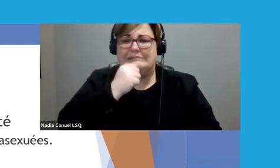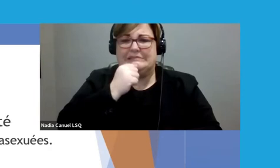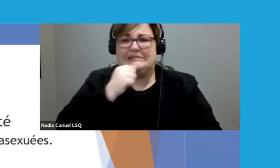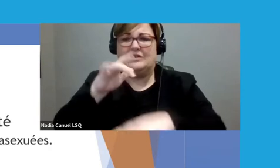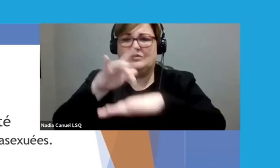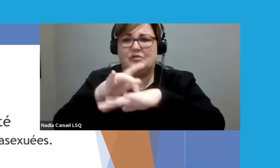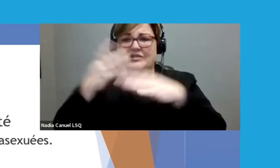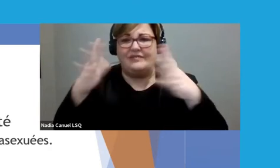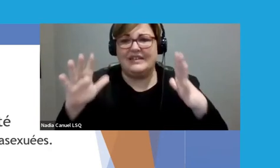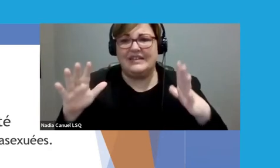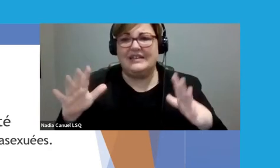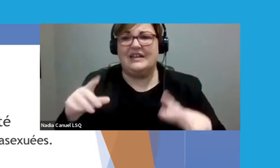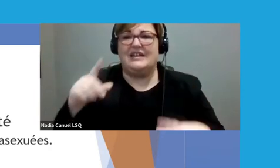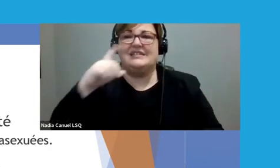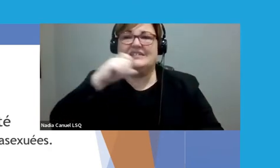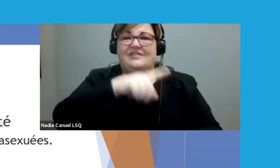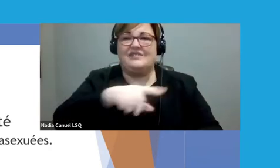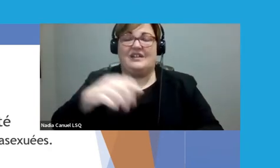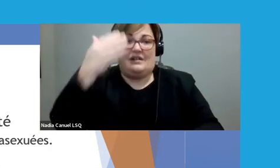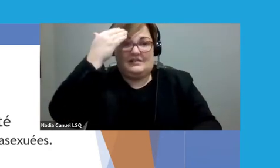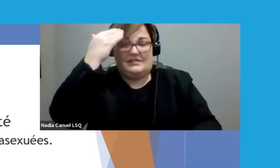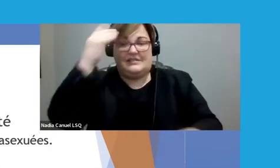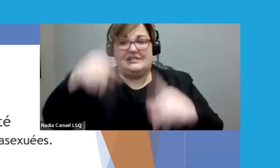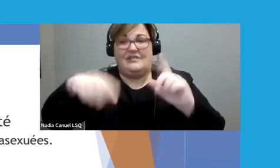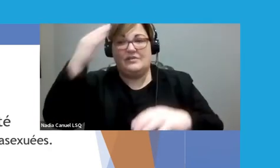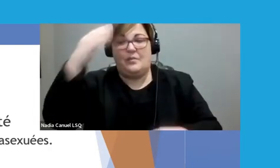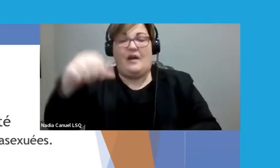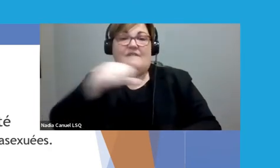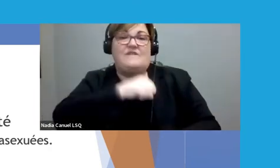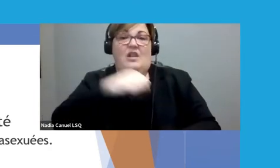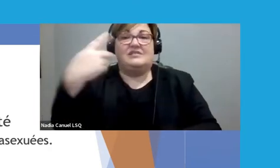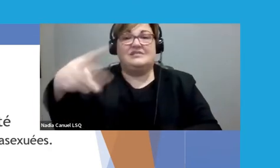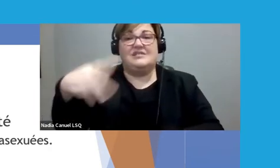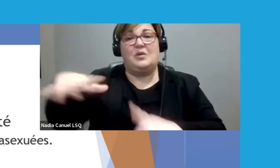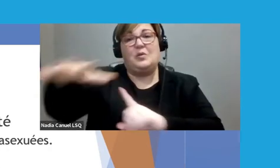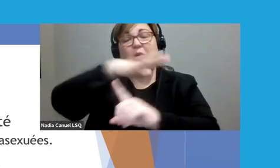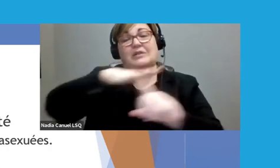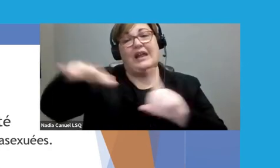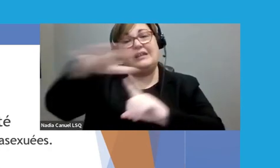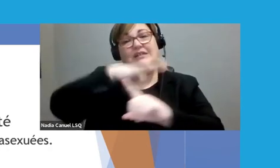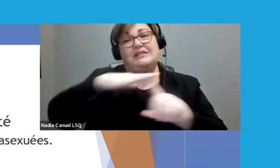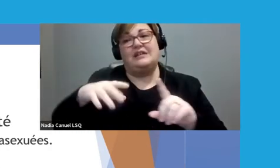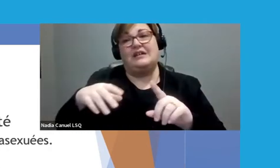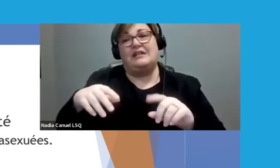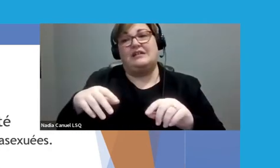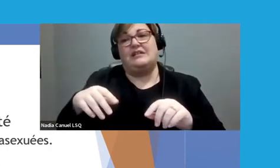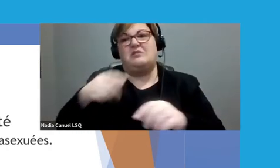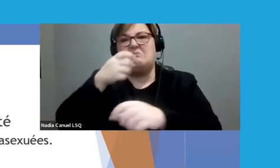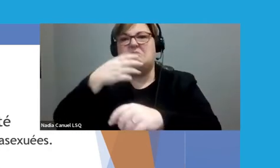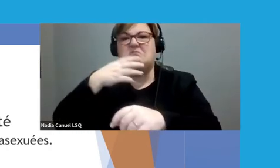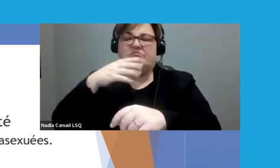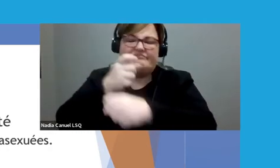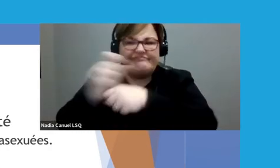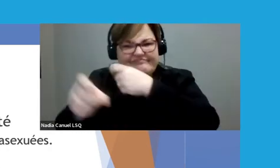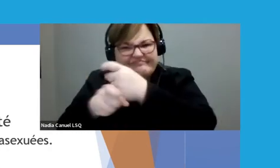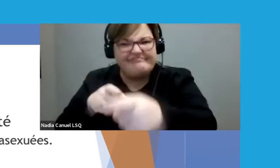étant donné que c'est très difficile à reconnaître les violences subies dans des contextes de maltraitance, de